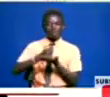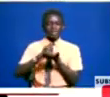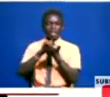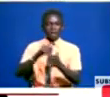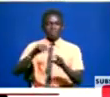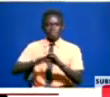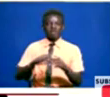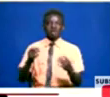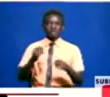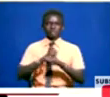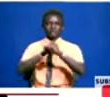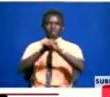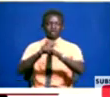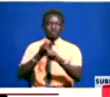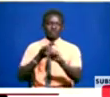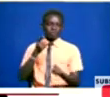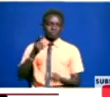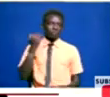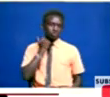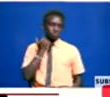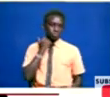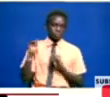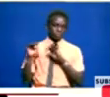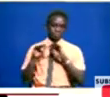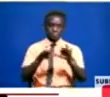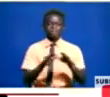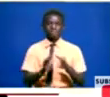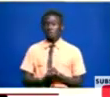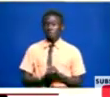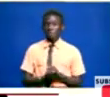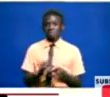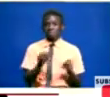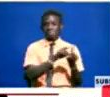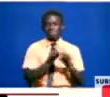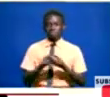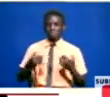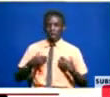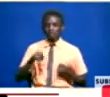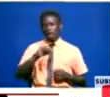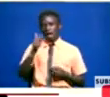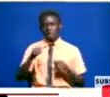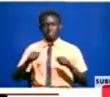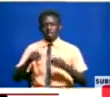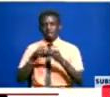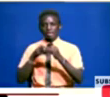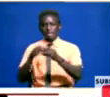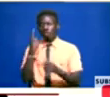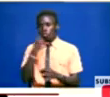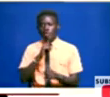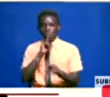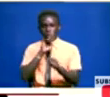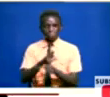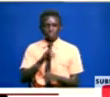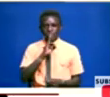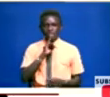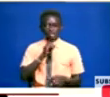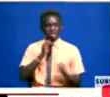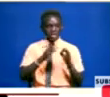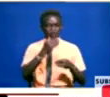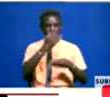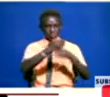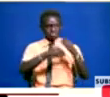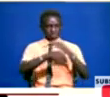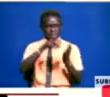hayo. Pia kuna viongozi waliahidi kwamba ikiisha